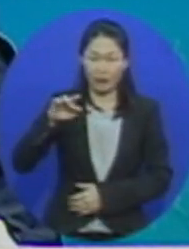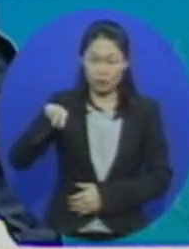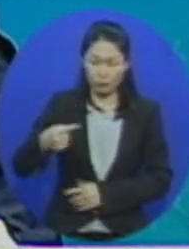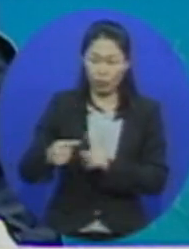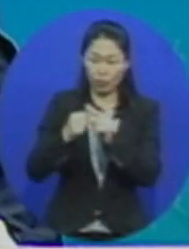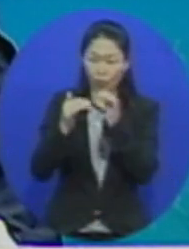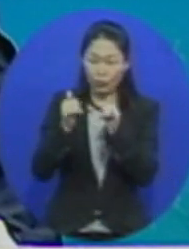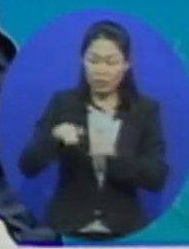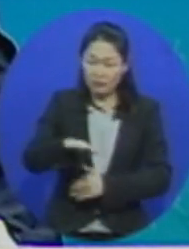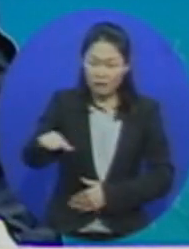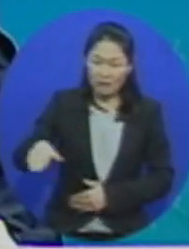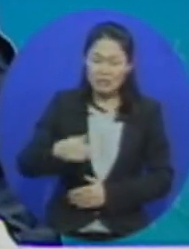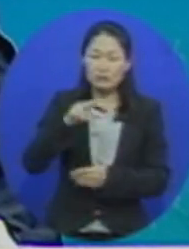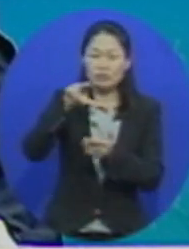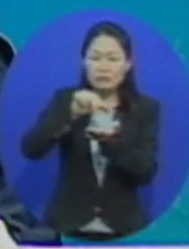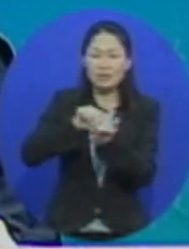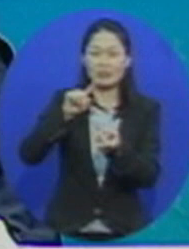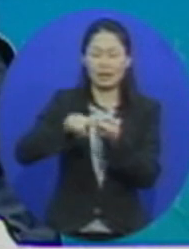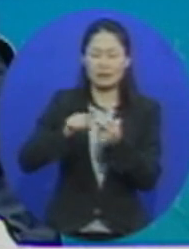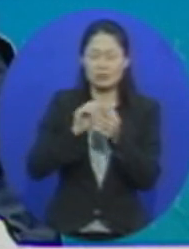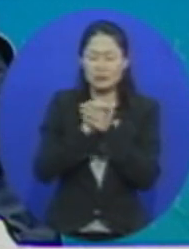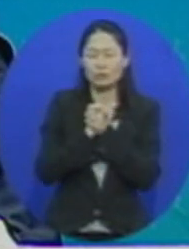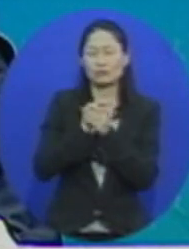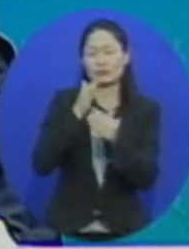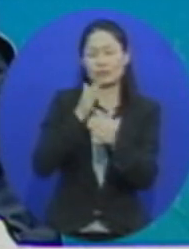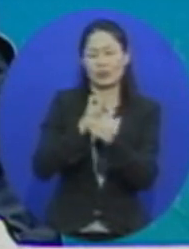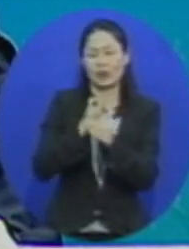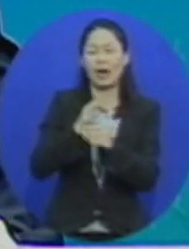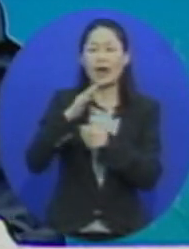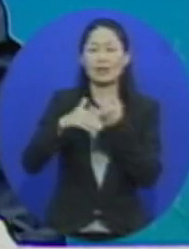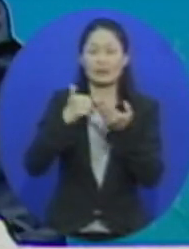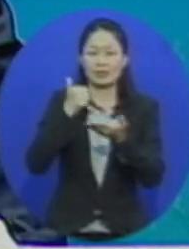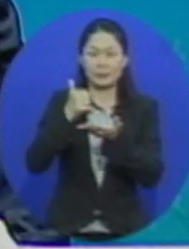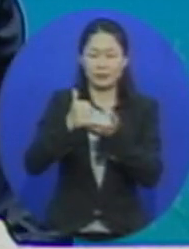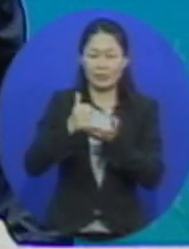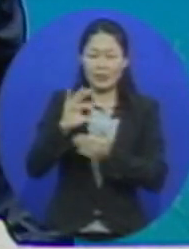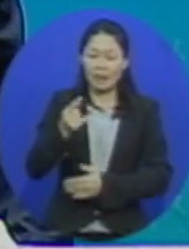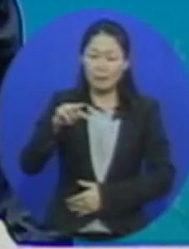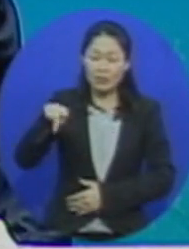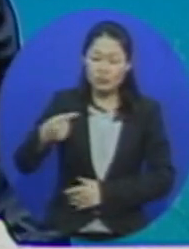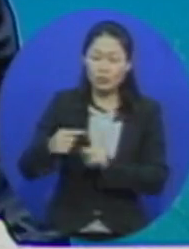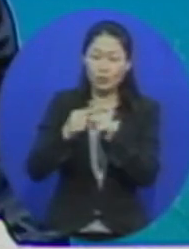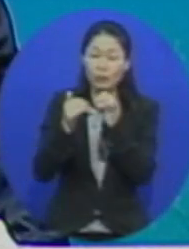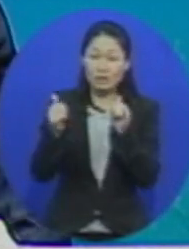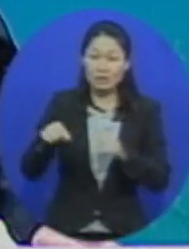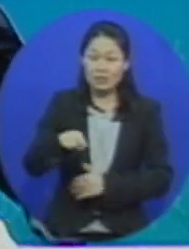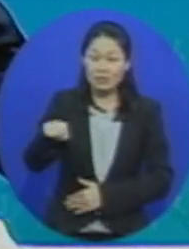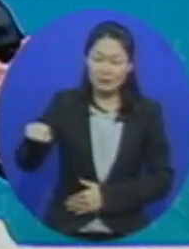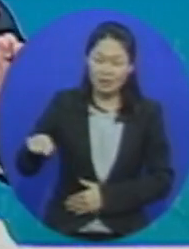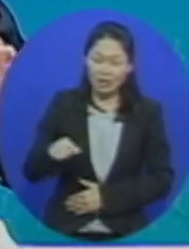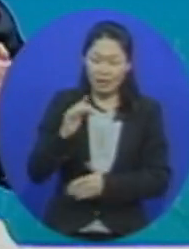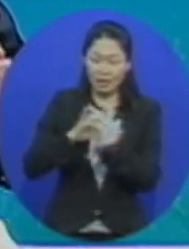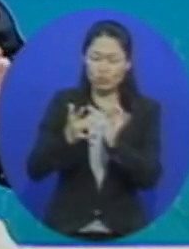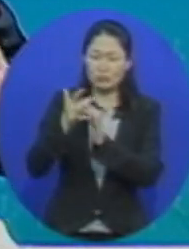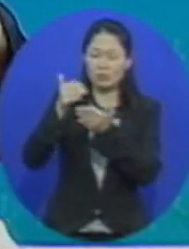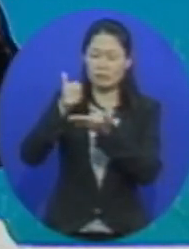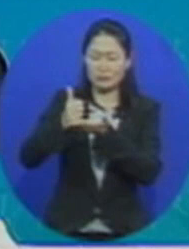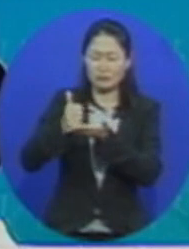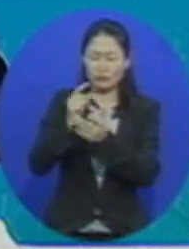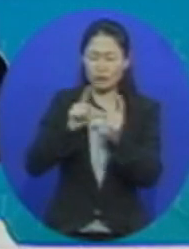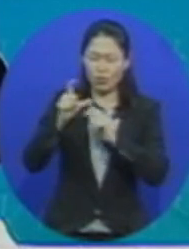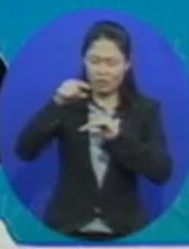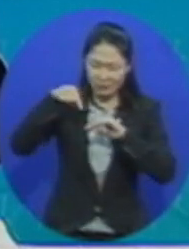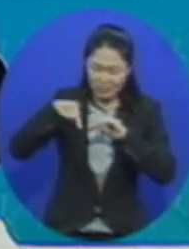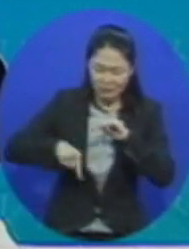에 그 문제를 기도를 하고 있는거예요 하나님 앱에서 교회 교우들이 예수님을 더